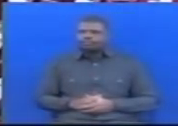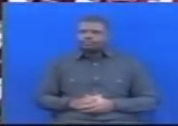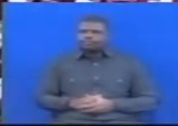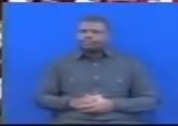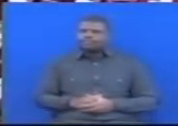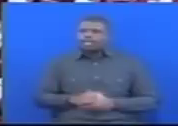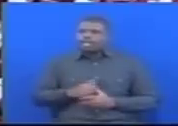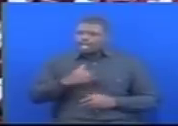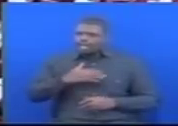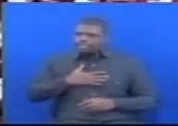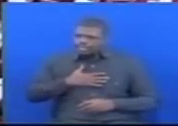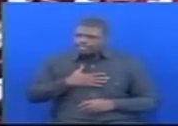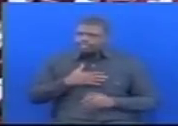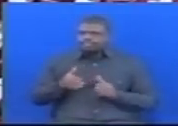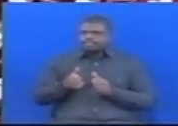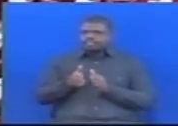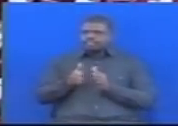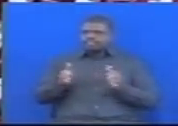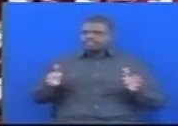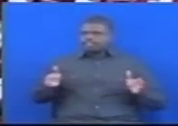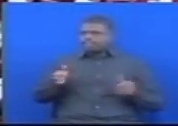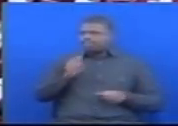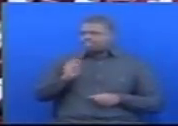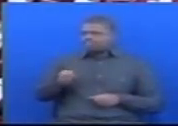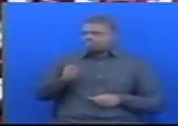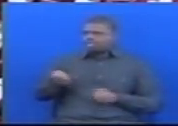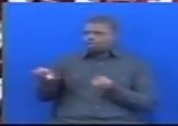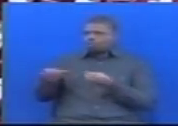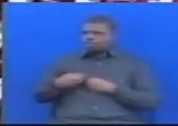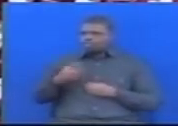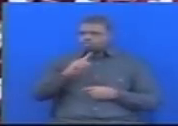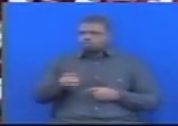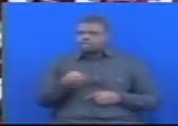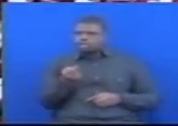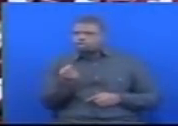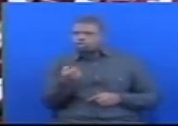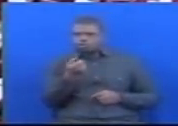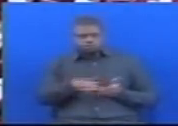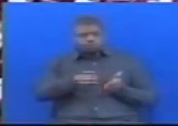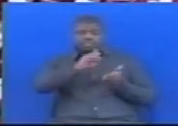Mheshimiwa Spika kwa kunipa na mimi niweze kuuliza swali dogo la nyongeza.